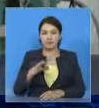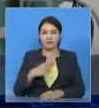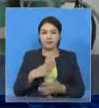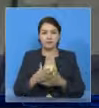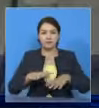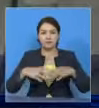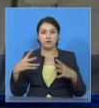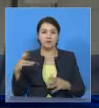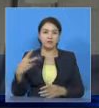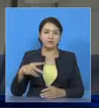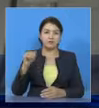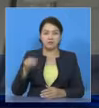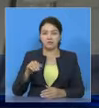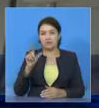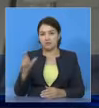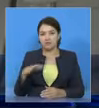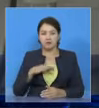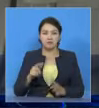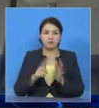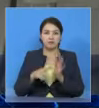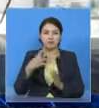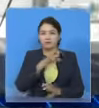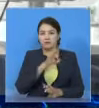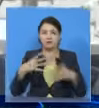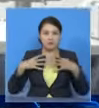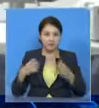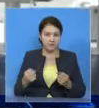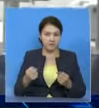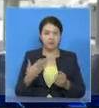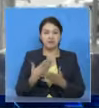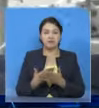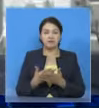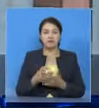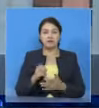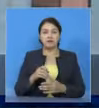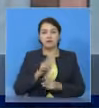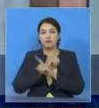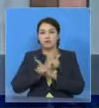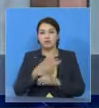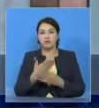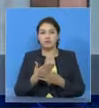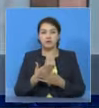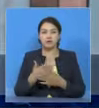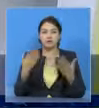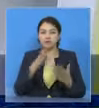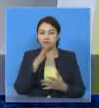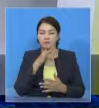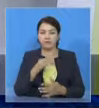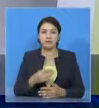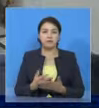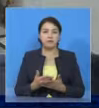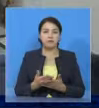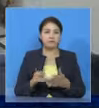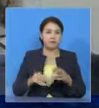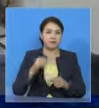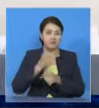более 20 тысяч человек. 74% из них выздоровели, 307 человек умерли. В настоящее время в инфекционных стационарах под